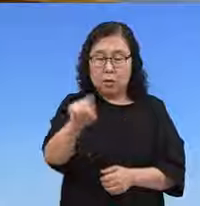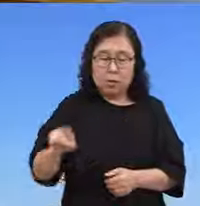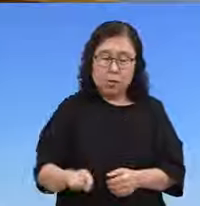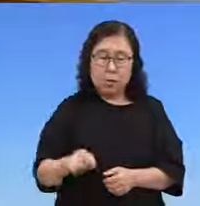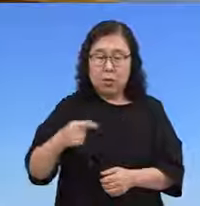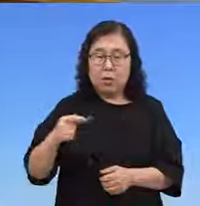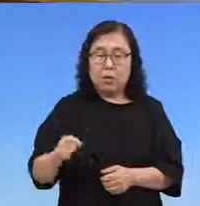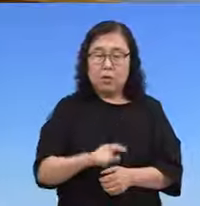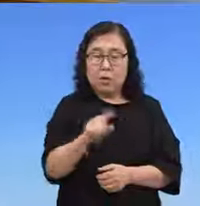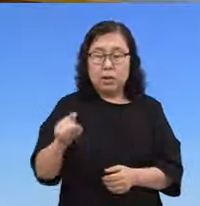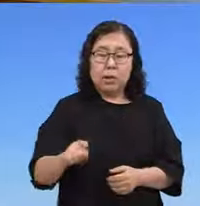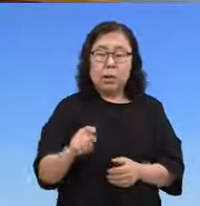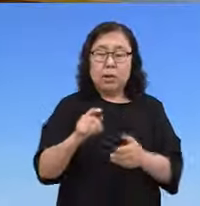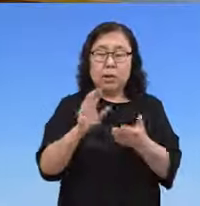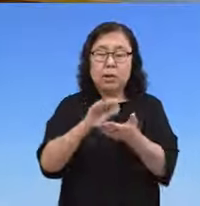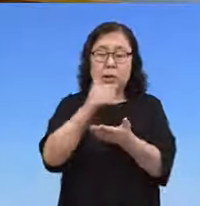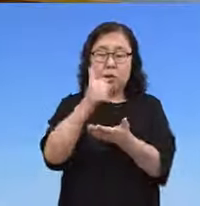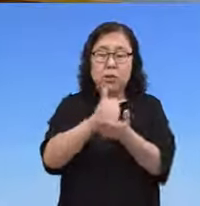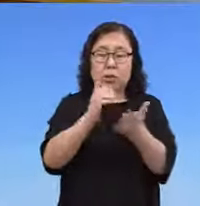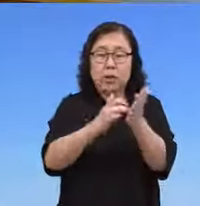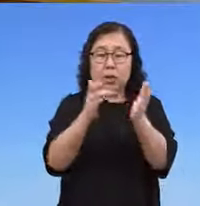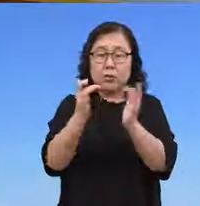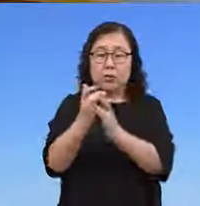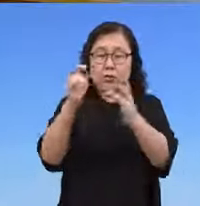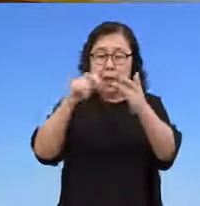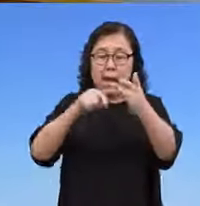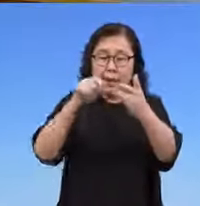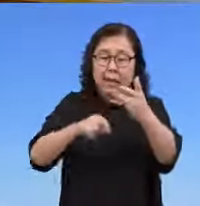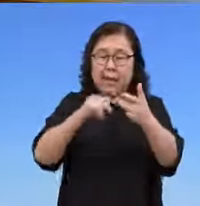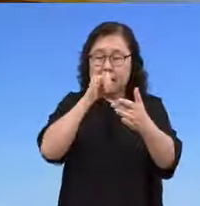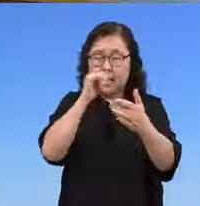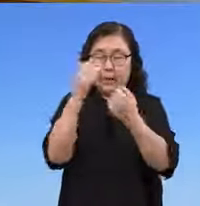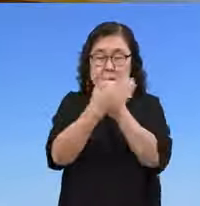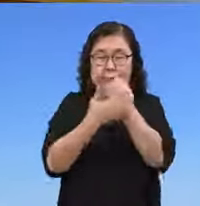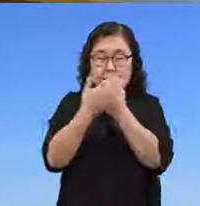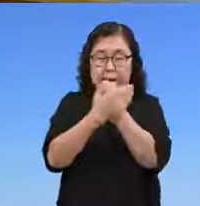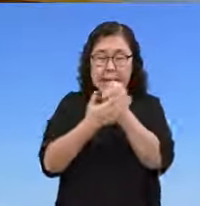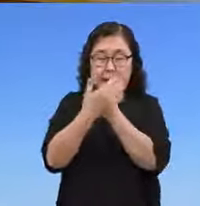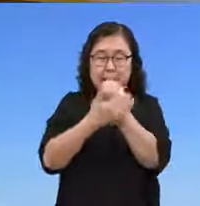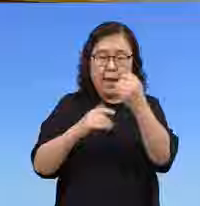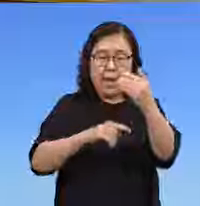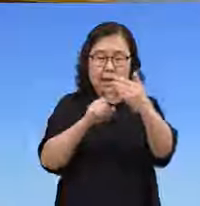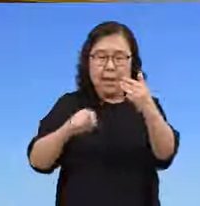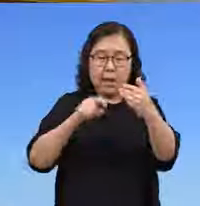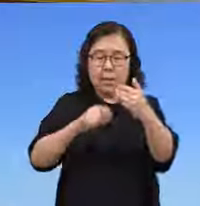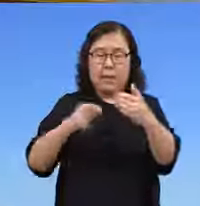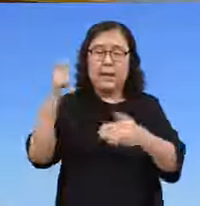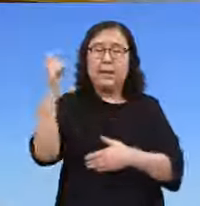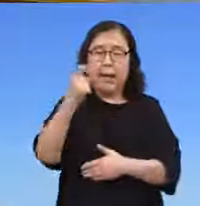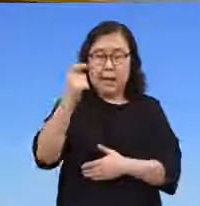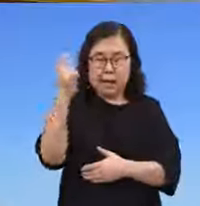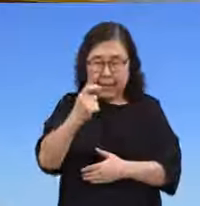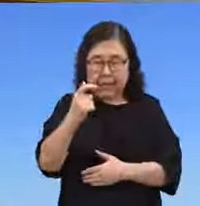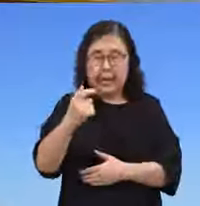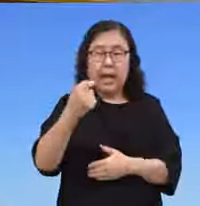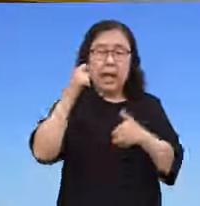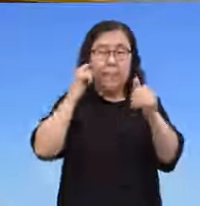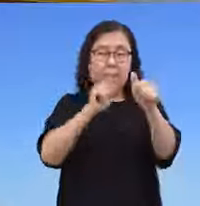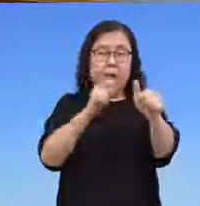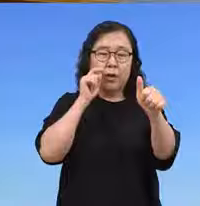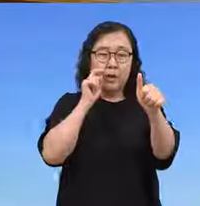아들아 그러므로 너는 그리스도 예수 안에 있는 은혜 가운데 강하고, 여기 나와 있는 강하고, 이것도 수동태